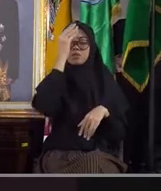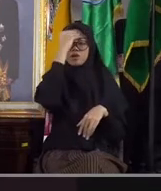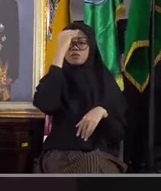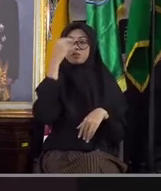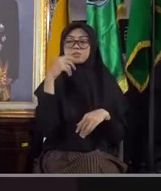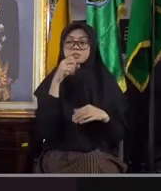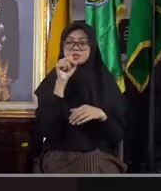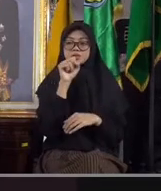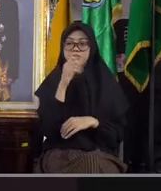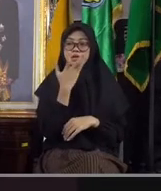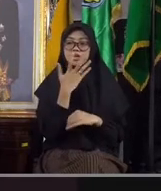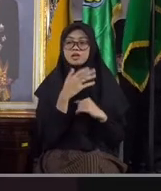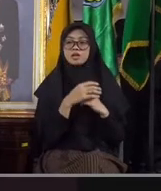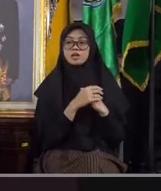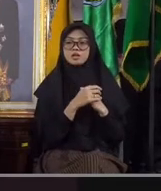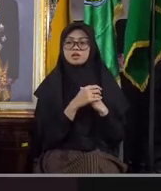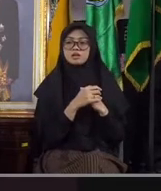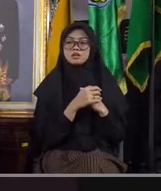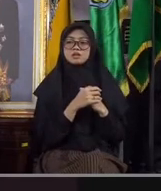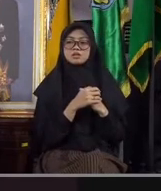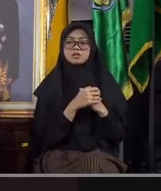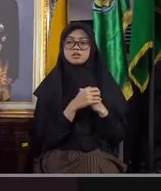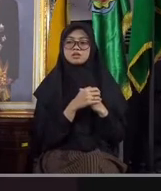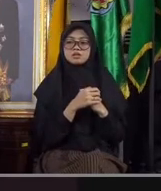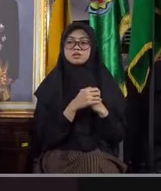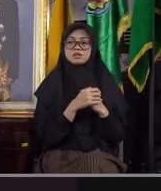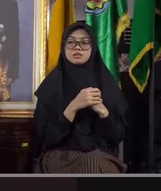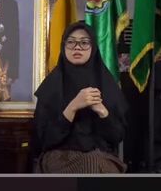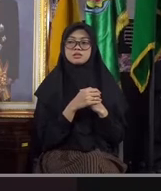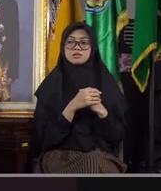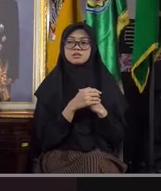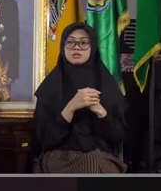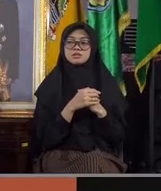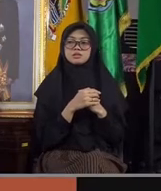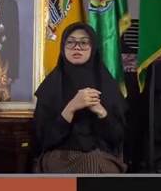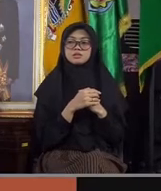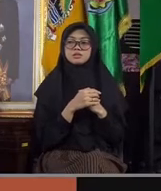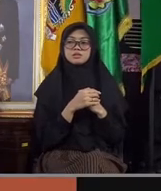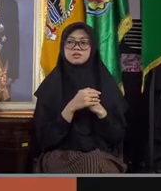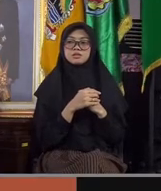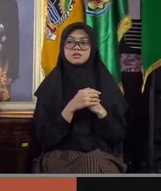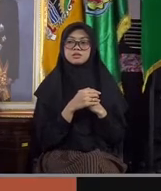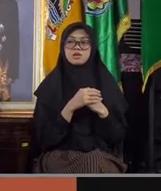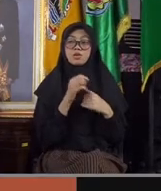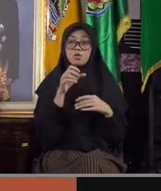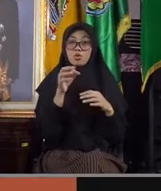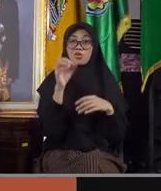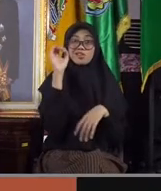dengan kota lamanya juga cukup dikenal. Next.